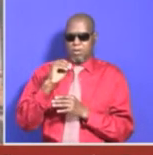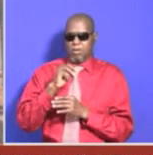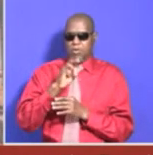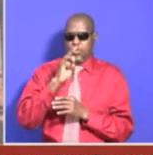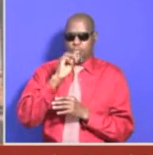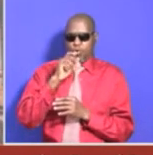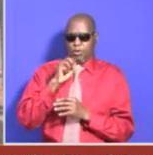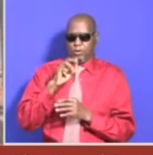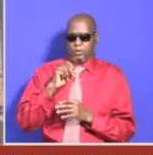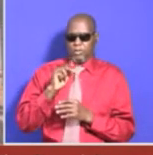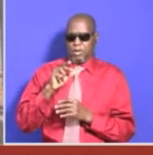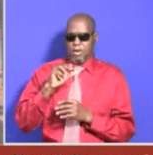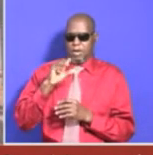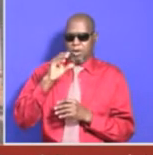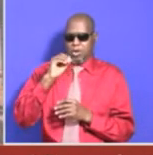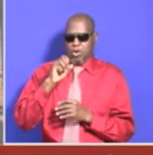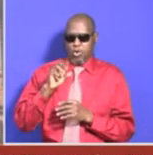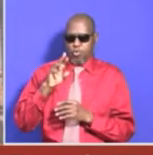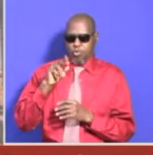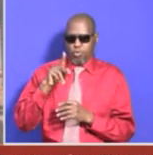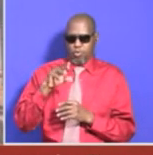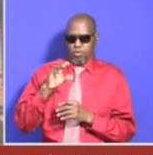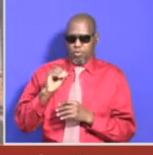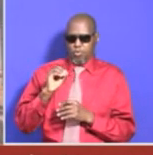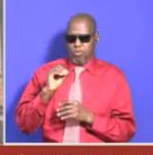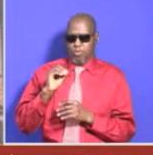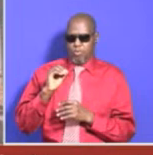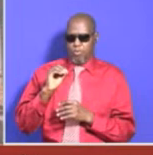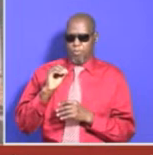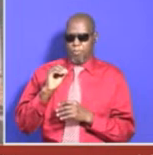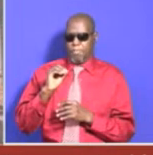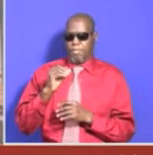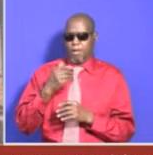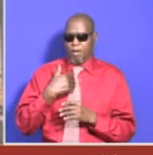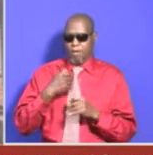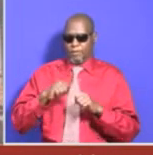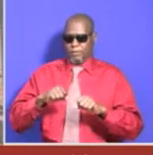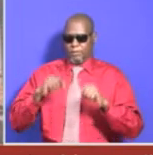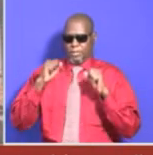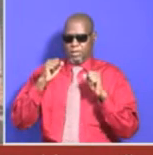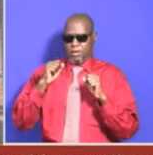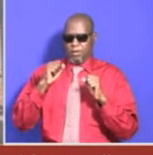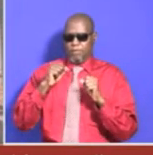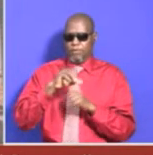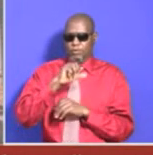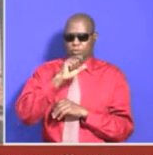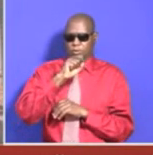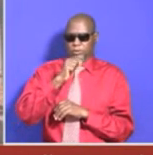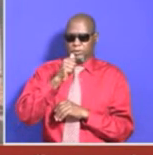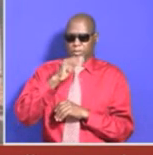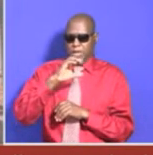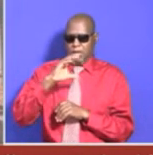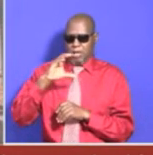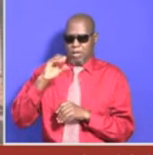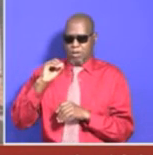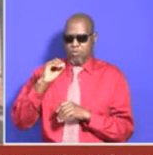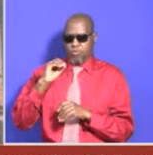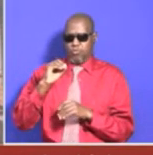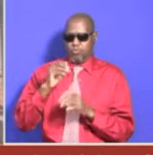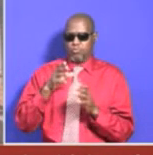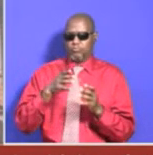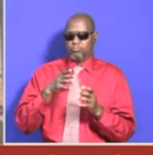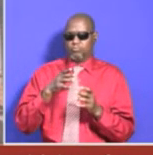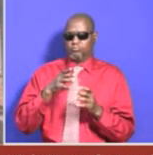Walter Ocheng Oko, who served since 2003 and the chair for the Sacco. At Sandley Ngure